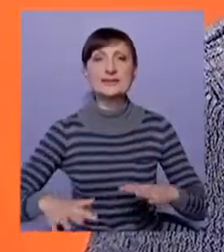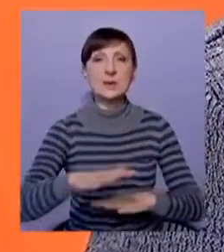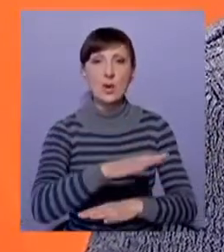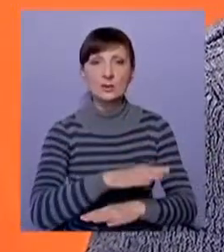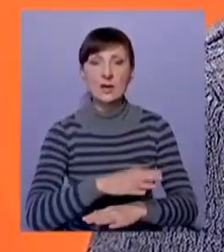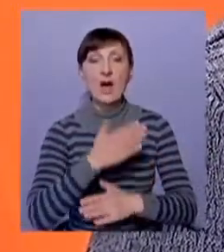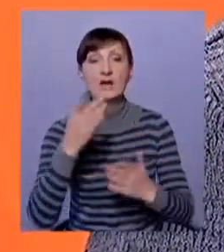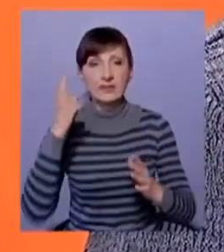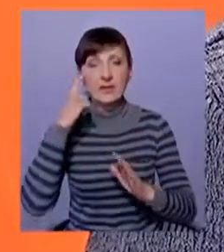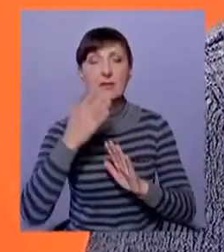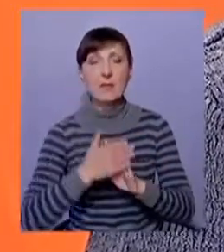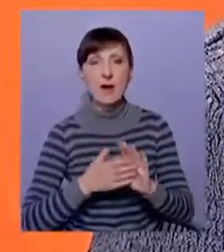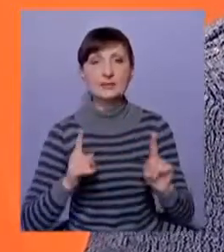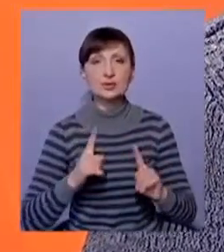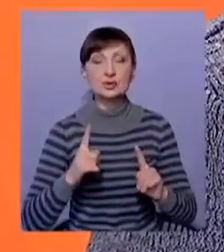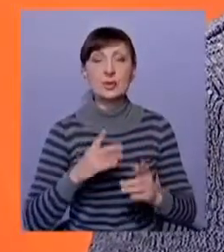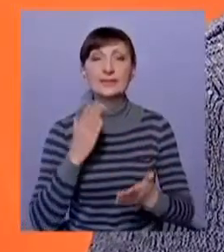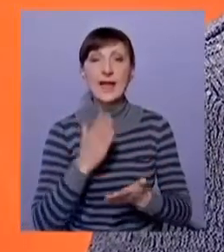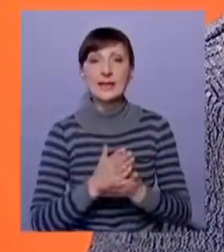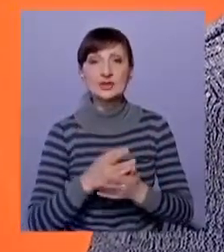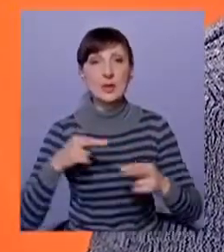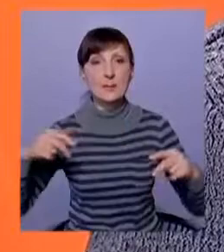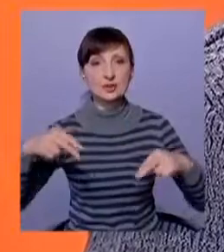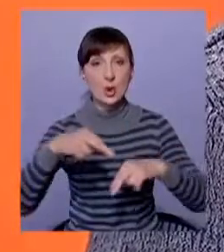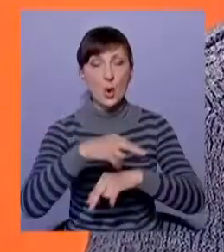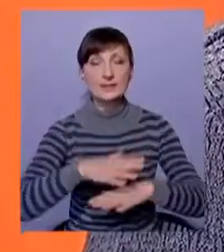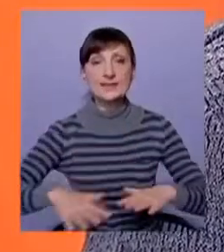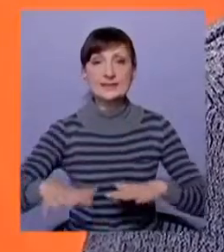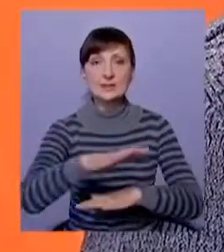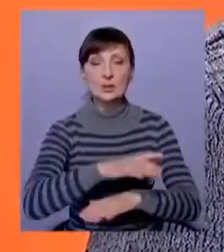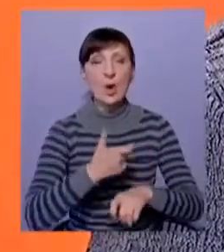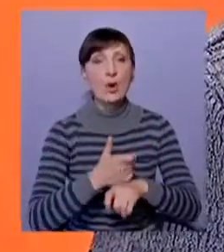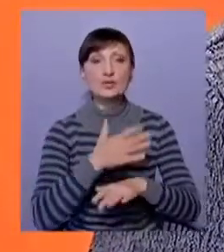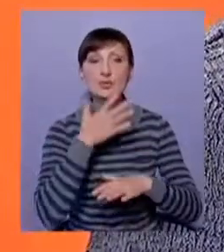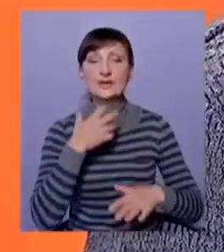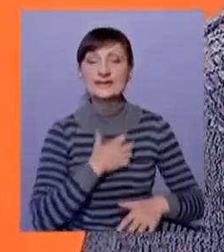вы понимаете, что наличие пешеходных зон, это имеет большое